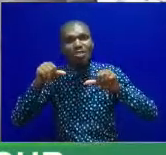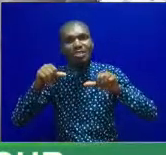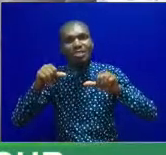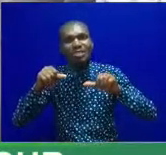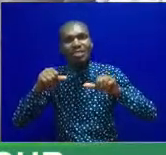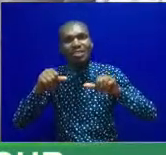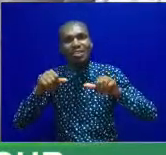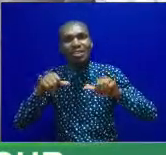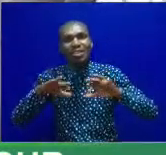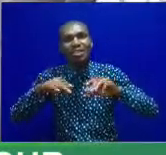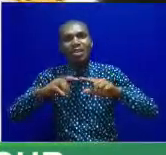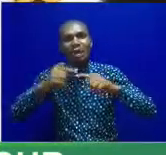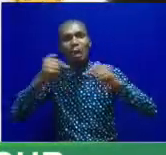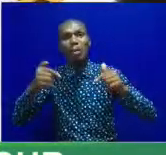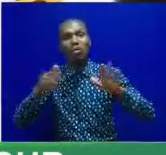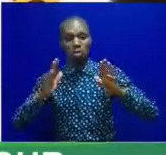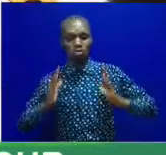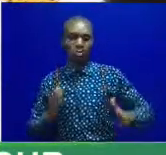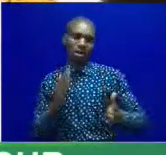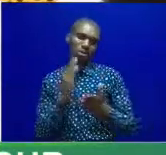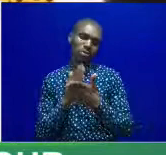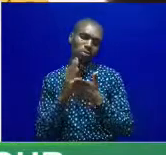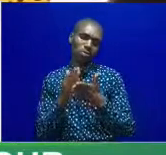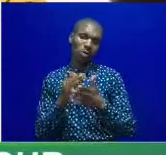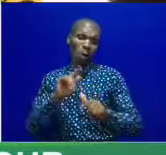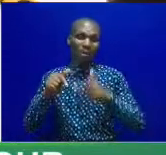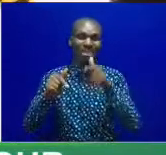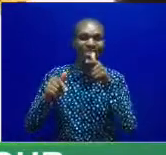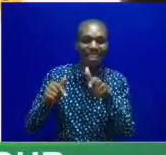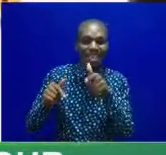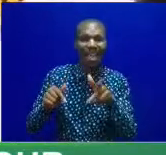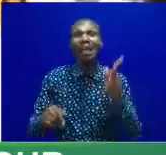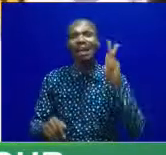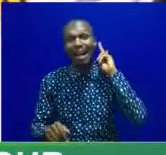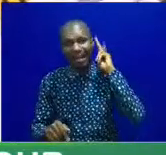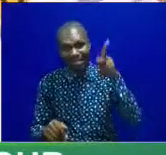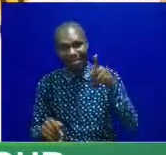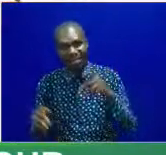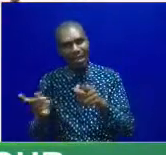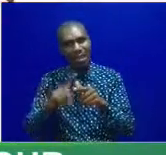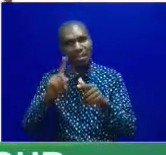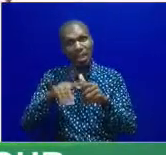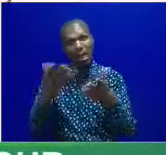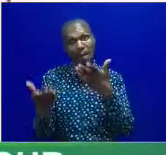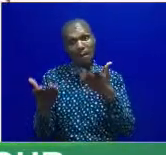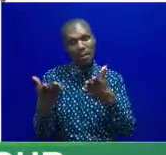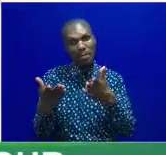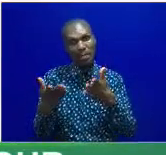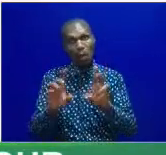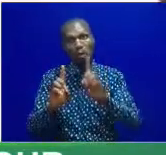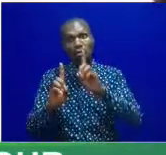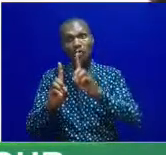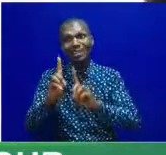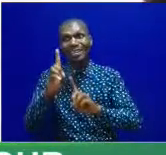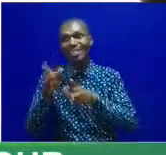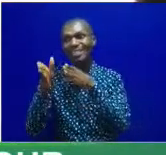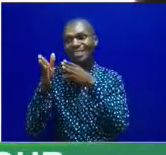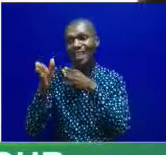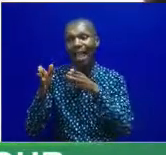bwene bomunyabantu no tole busungu gaiga ande ande ntonyola liba gaka tutari no ngo